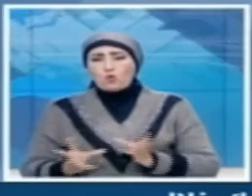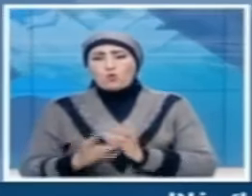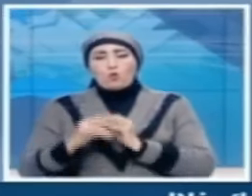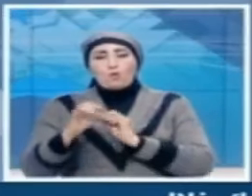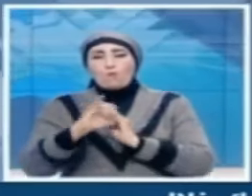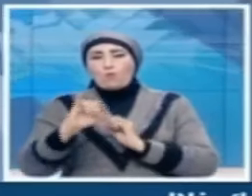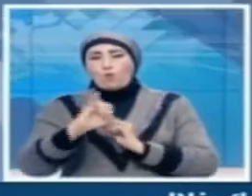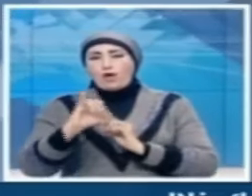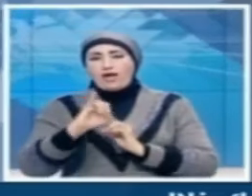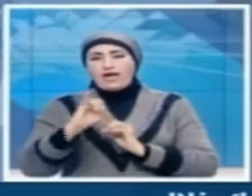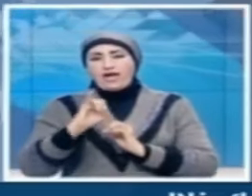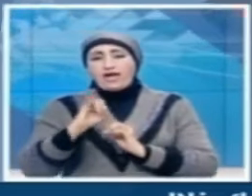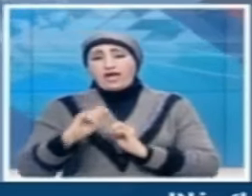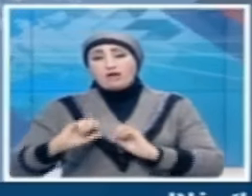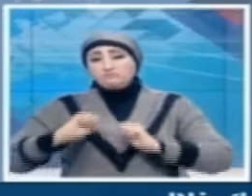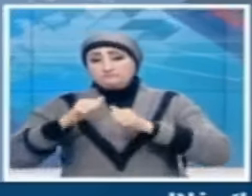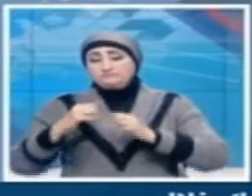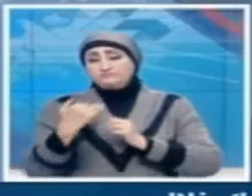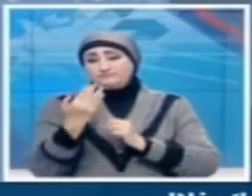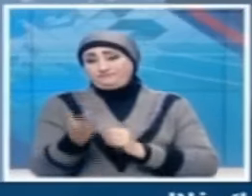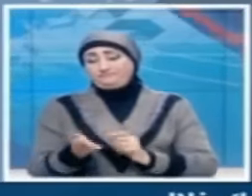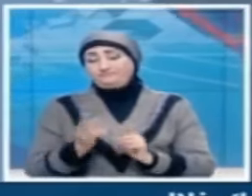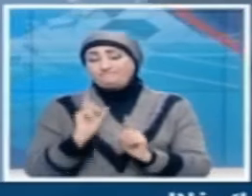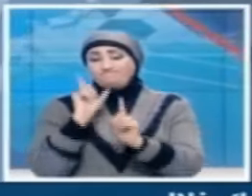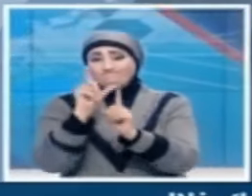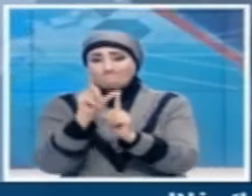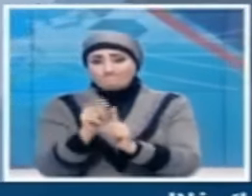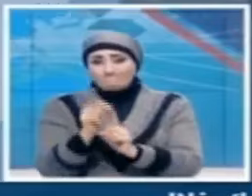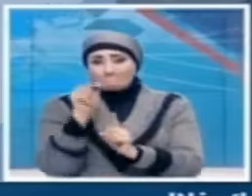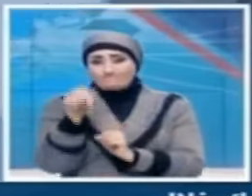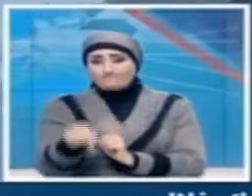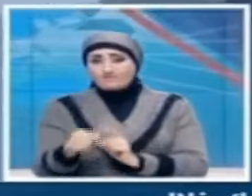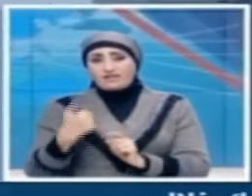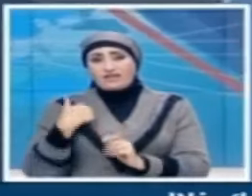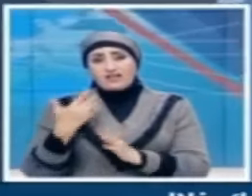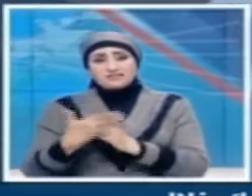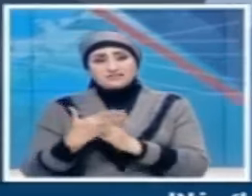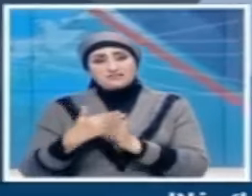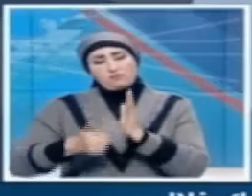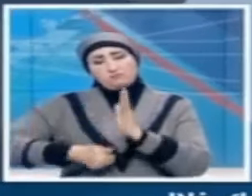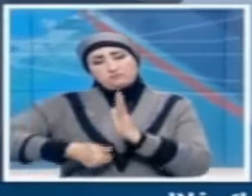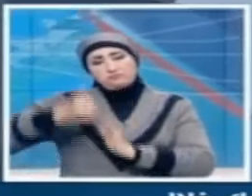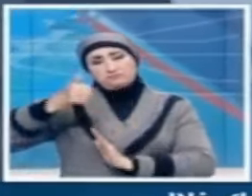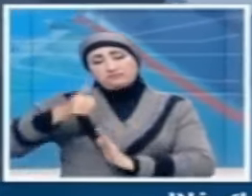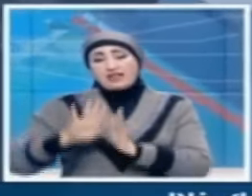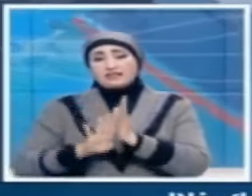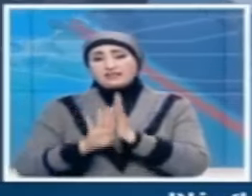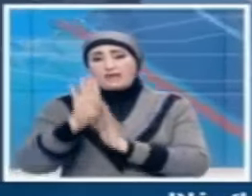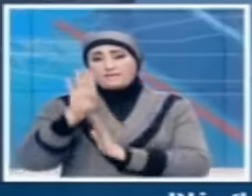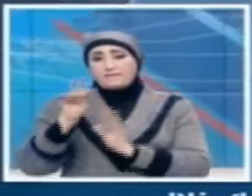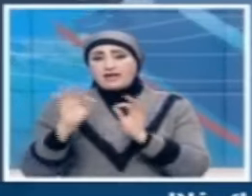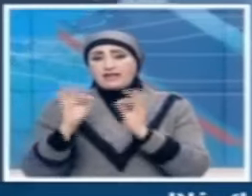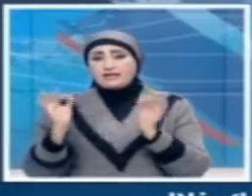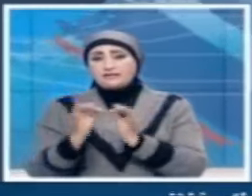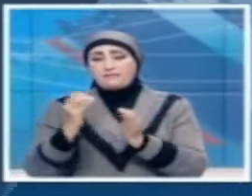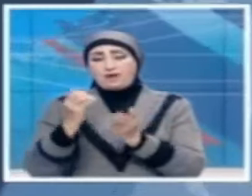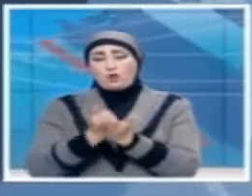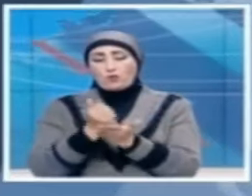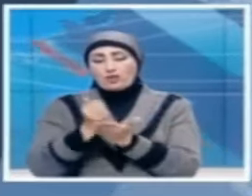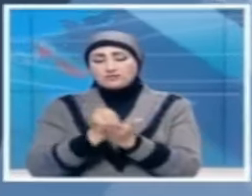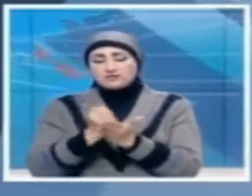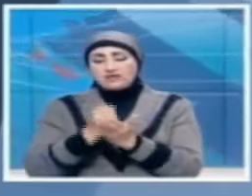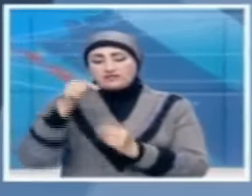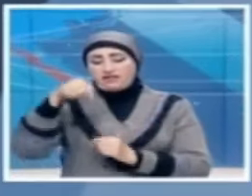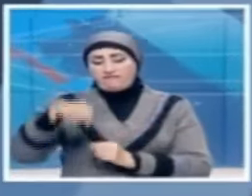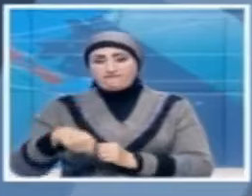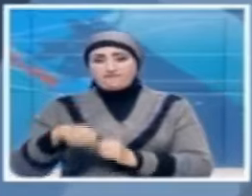اولوياتها الوطنية وحشد الموارد والخبرة الفنية لتنفيذ المبادرات المستهدفة، ما يؤدي الى تحقيق التنمية